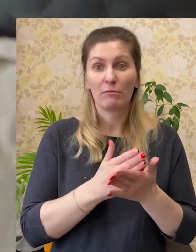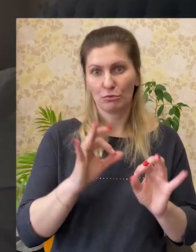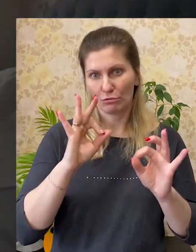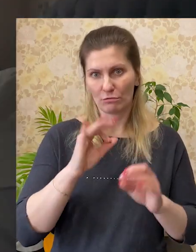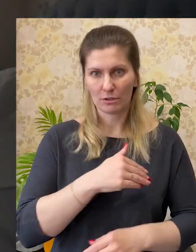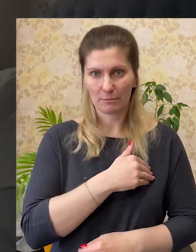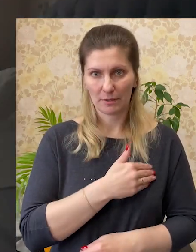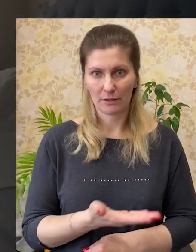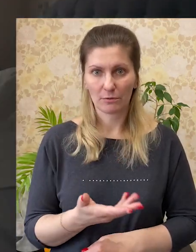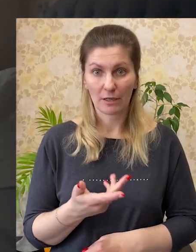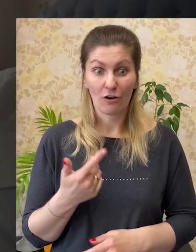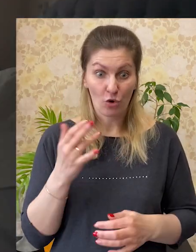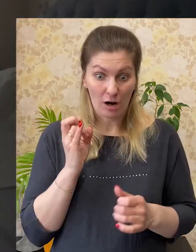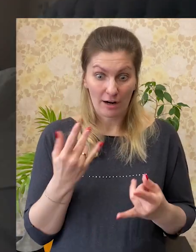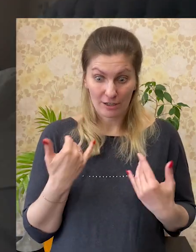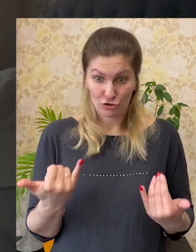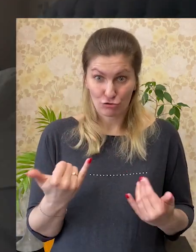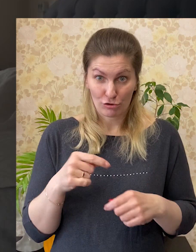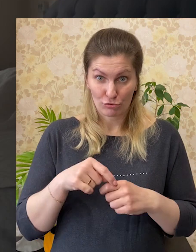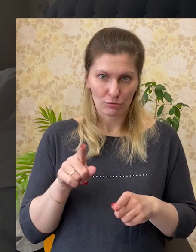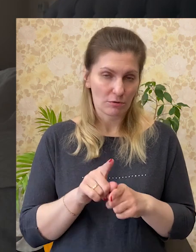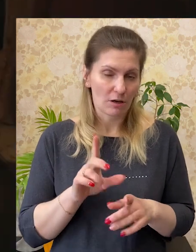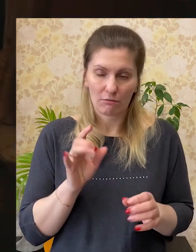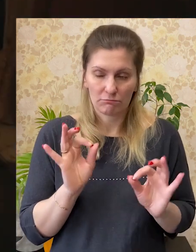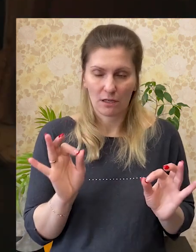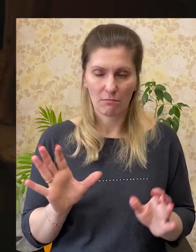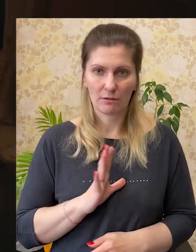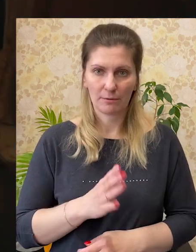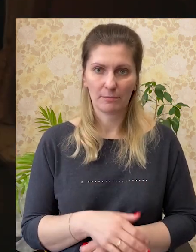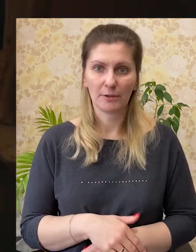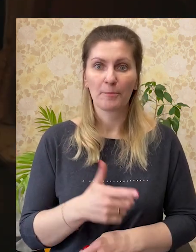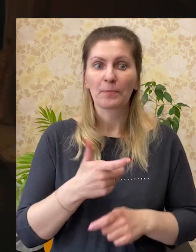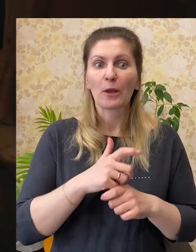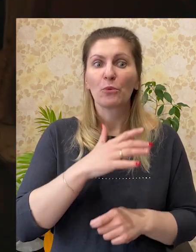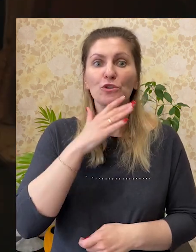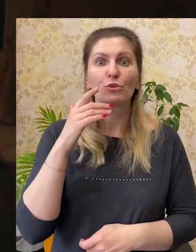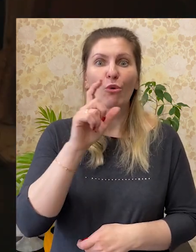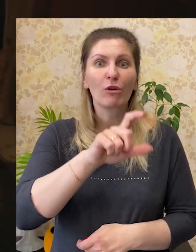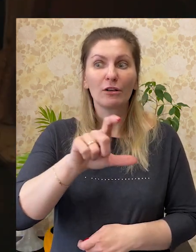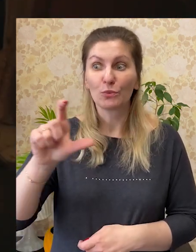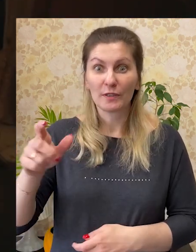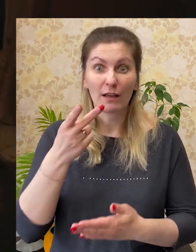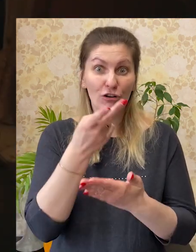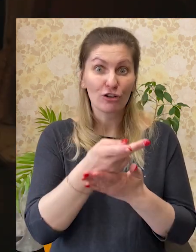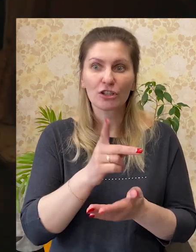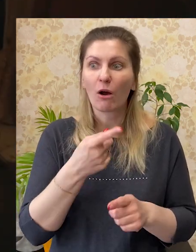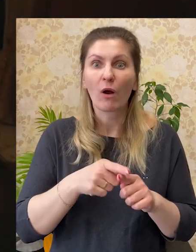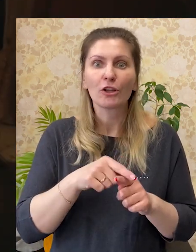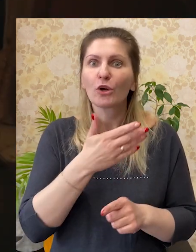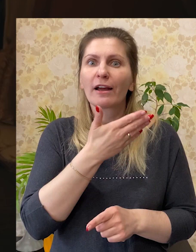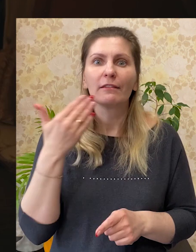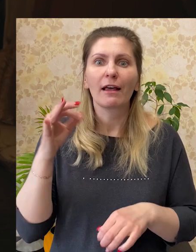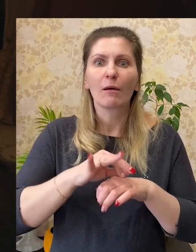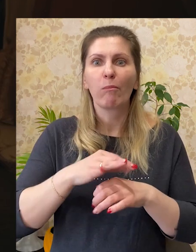температуры. Поэтому, ну вот, как я сейчас себя чувствую, так же я там себя чувствовал. Абсолютно нормально. Очень много лежит ребят, которые абсолютно